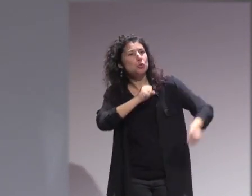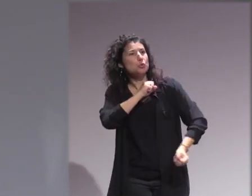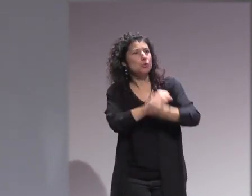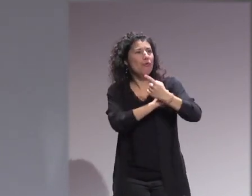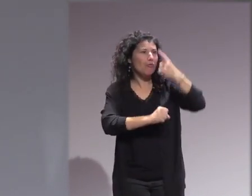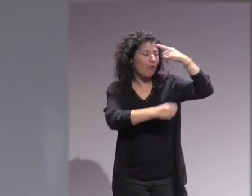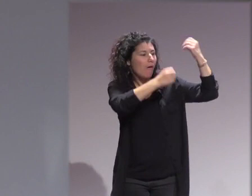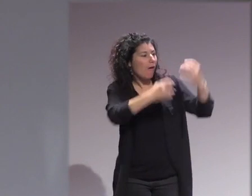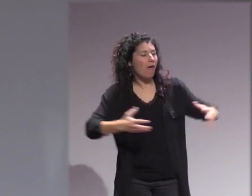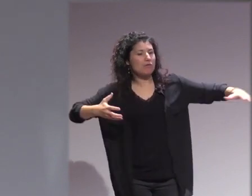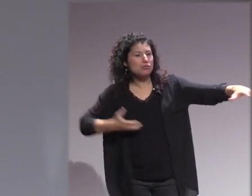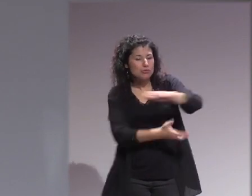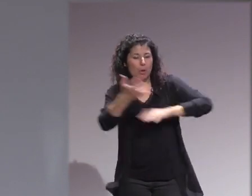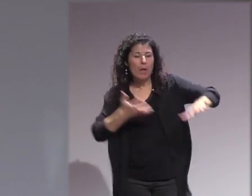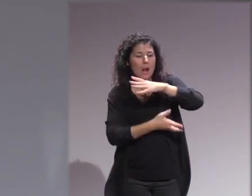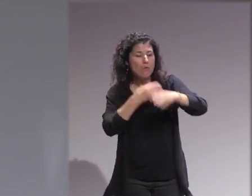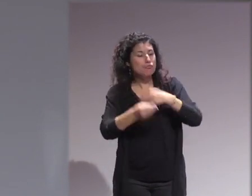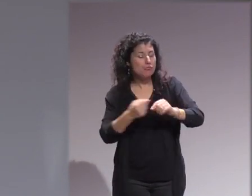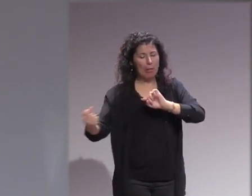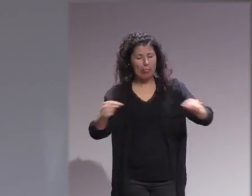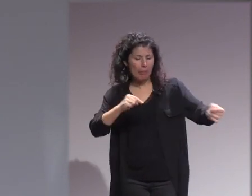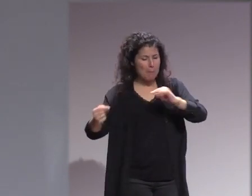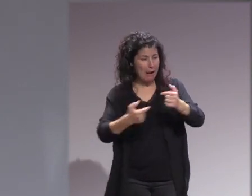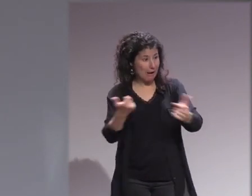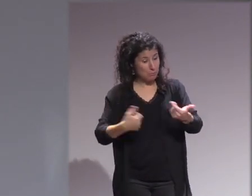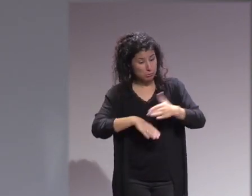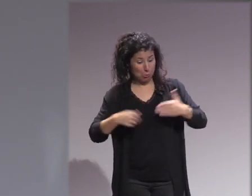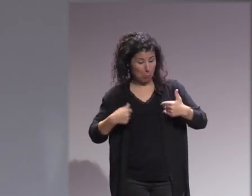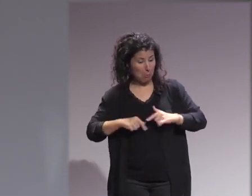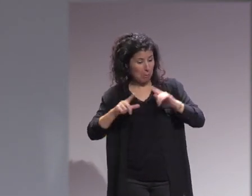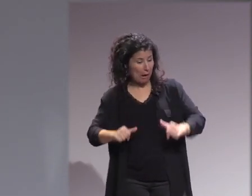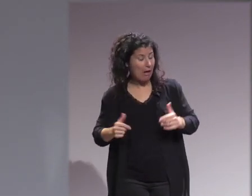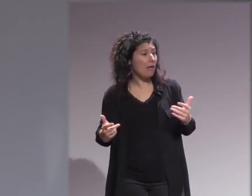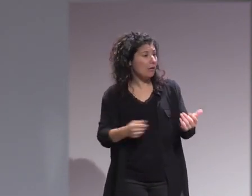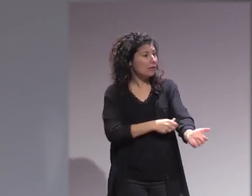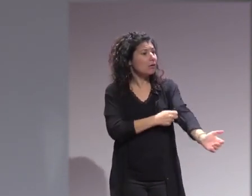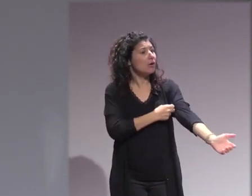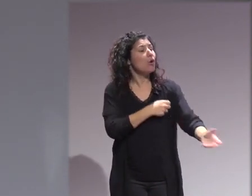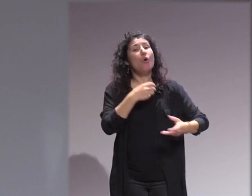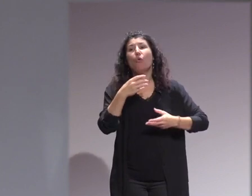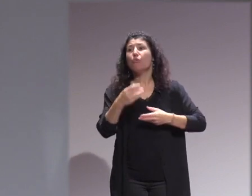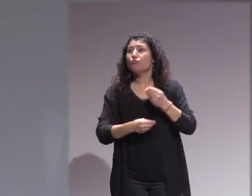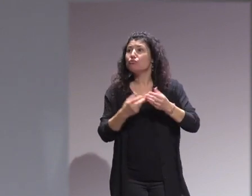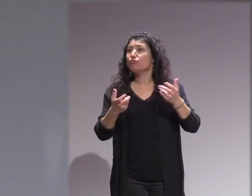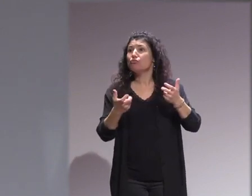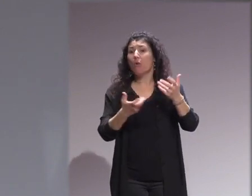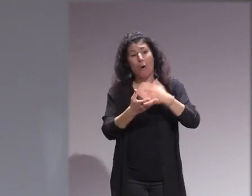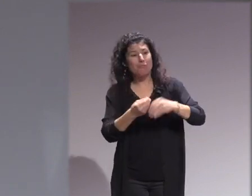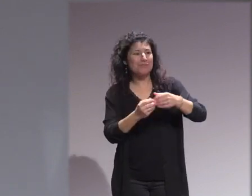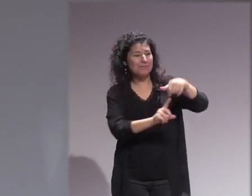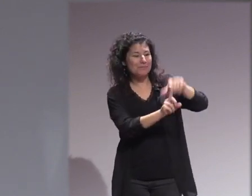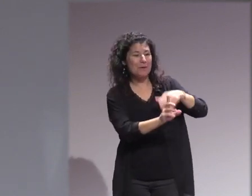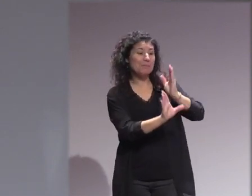des sujets qui parfois même ne nous concernaient pas directement. Et ensuite, or aussi présence de psy, vous aurez compris que je suis un